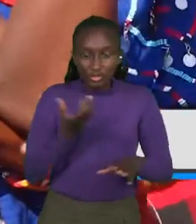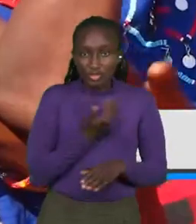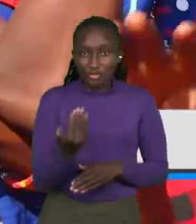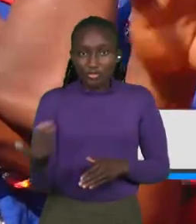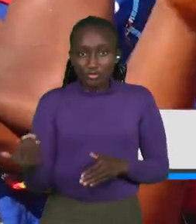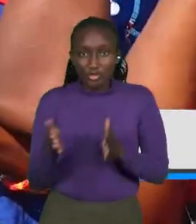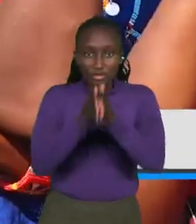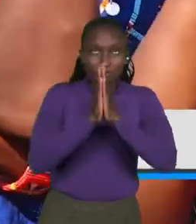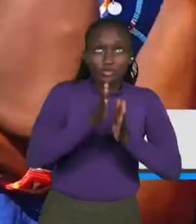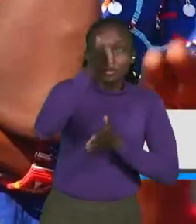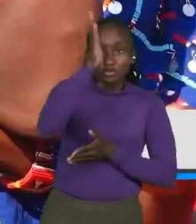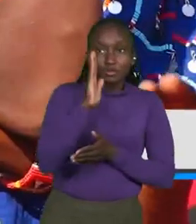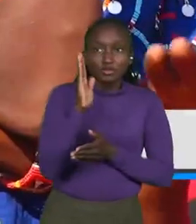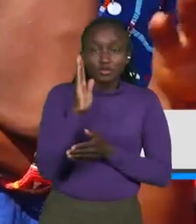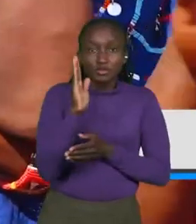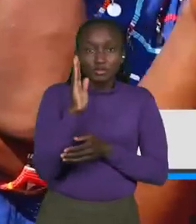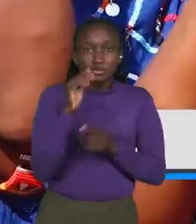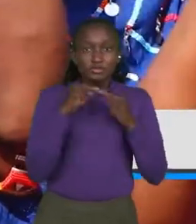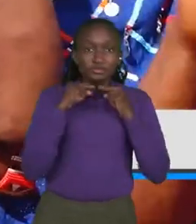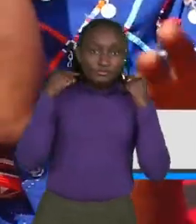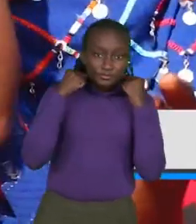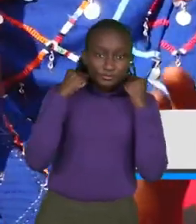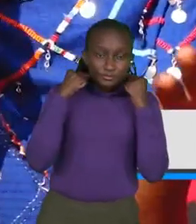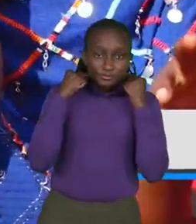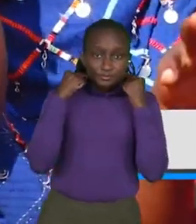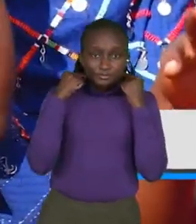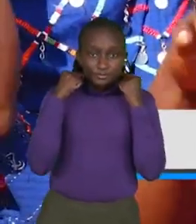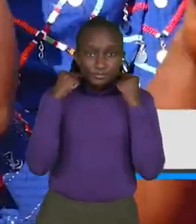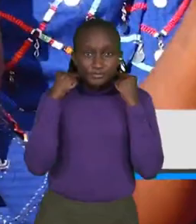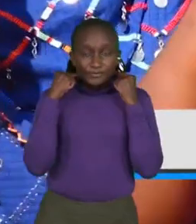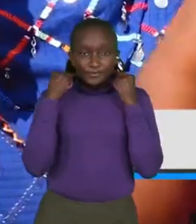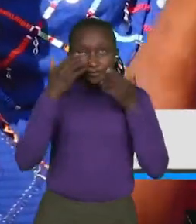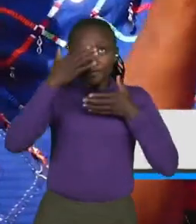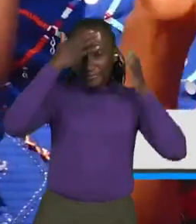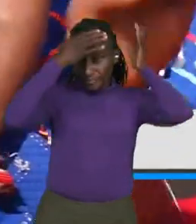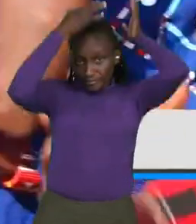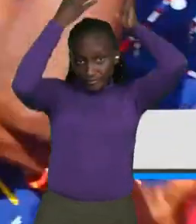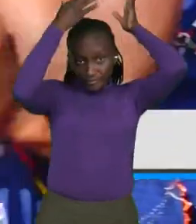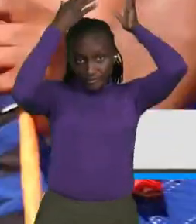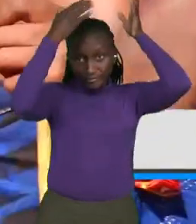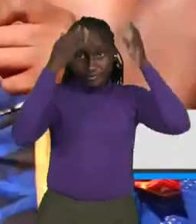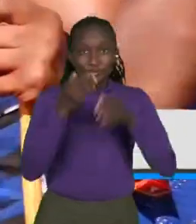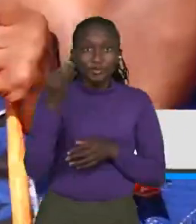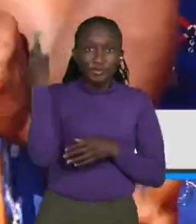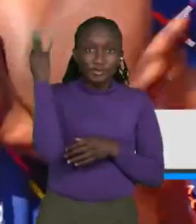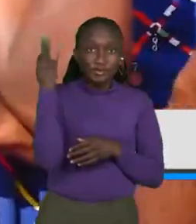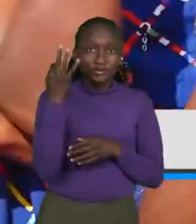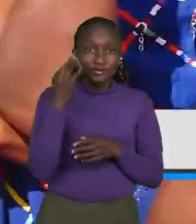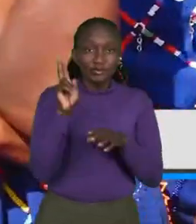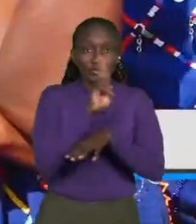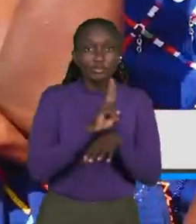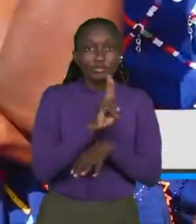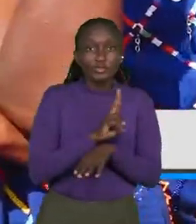Mungu kama mapadri, kama maaskofu, ma Pastor